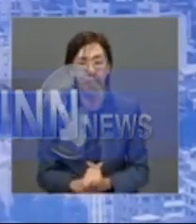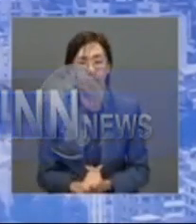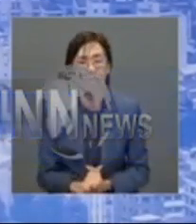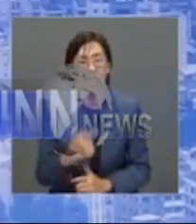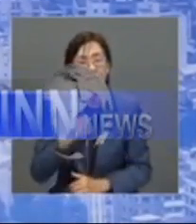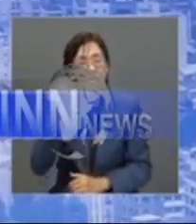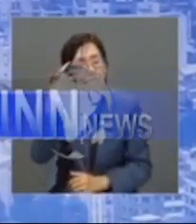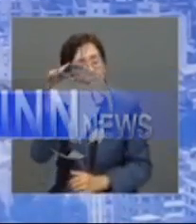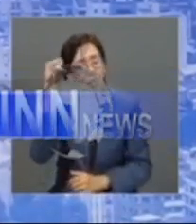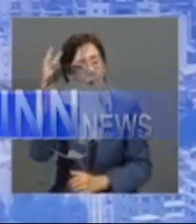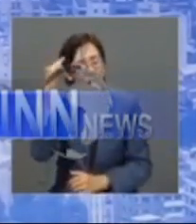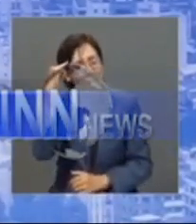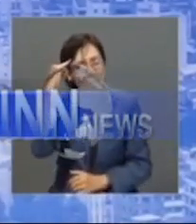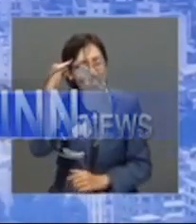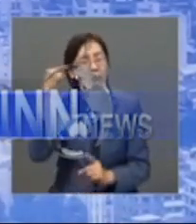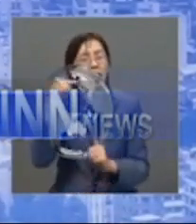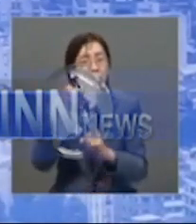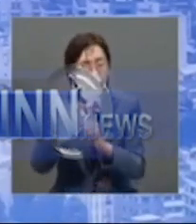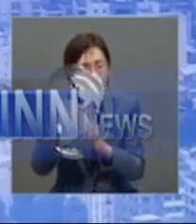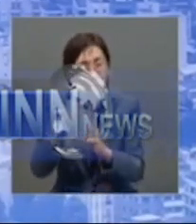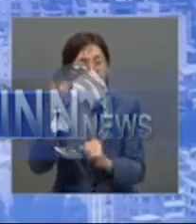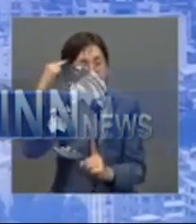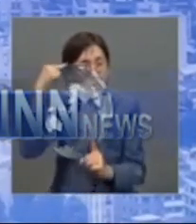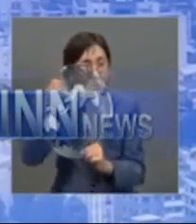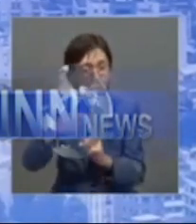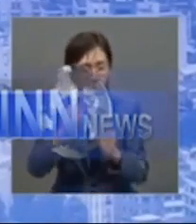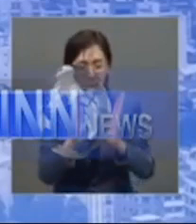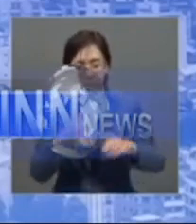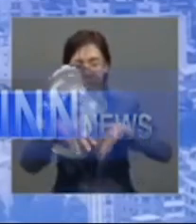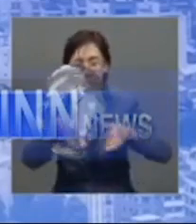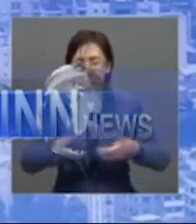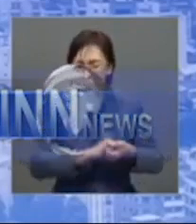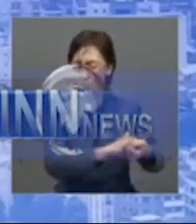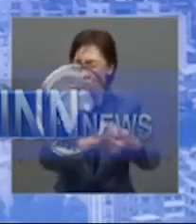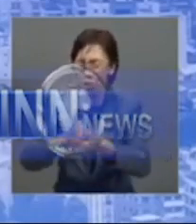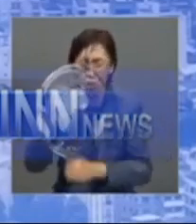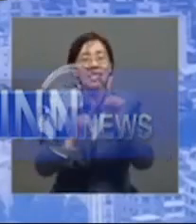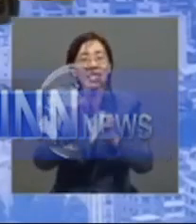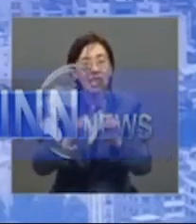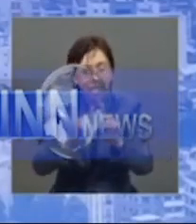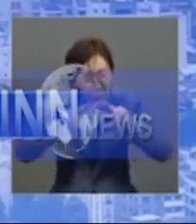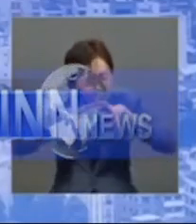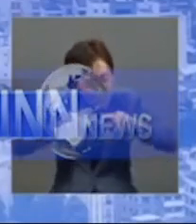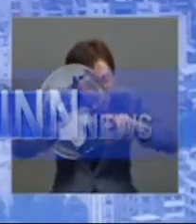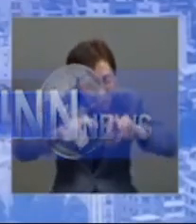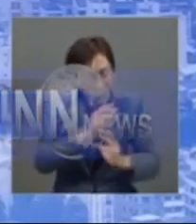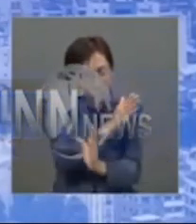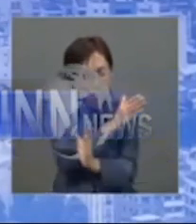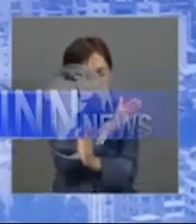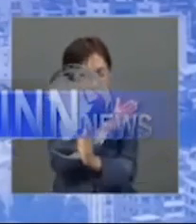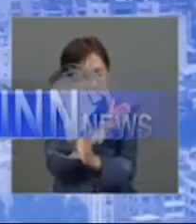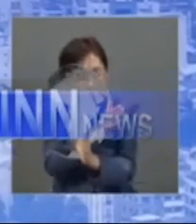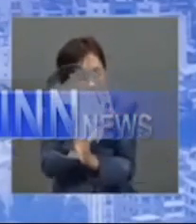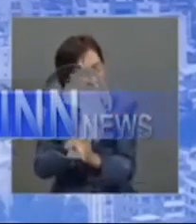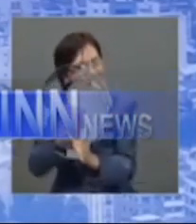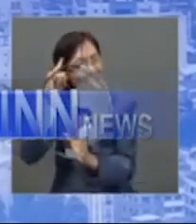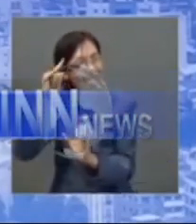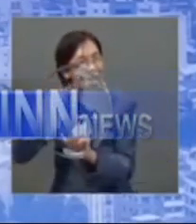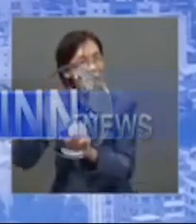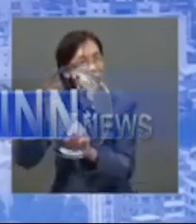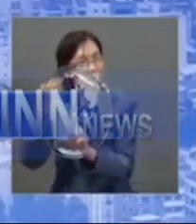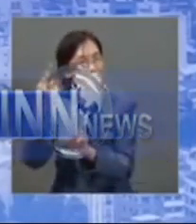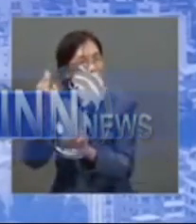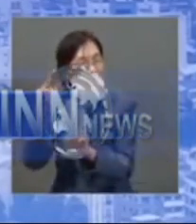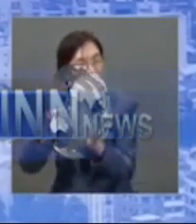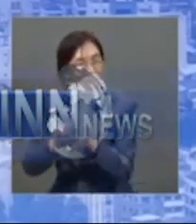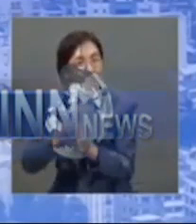แอลกอฮอล์ว่าในช่วงที่ผ่านมาสุราเป็นปัจจัยนำไปสู่ความเสี่ยงในการชุมนุมของกลุ่มคนซึ่งตามข้อกำหนดเดิมให้มีผ